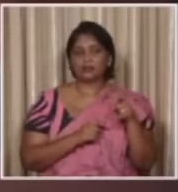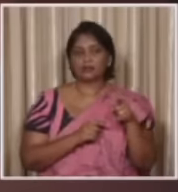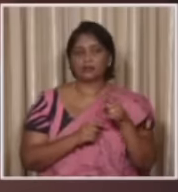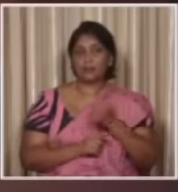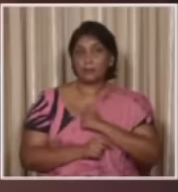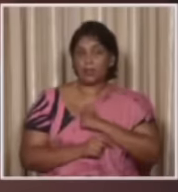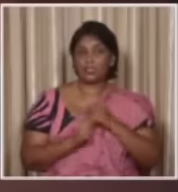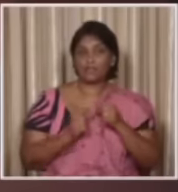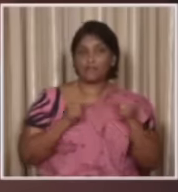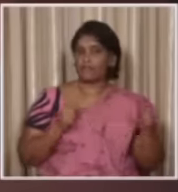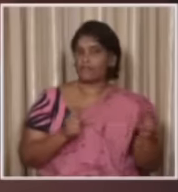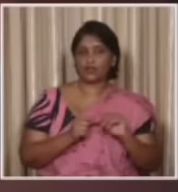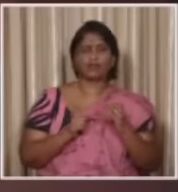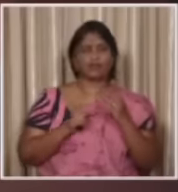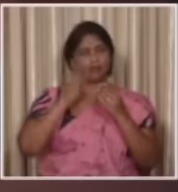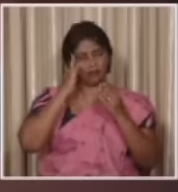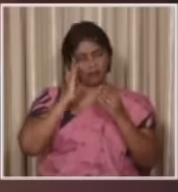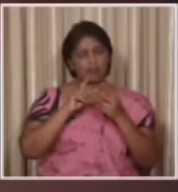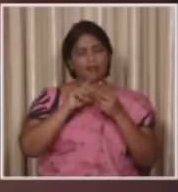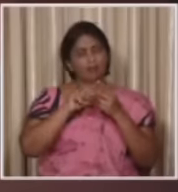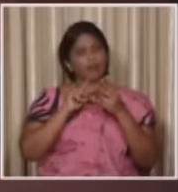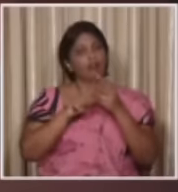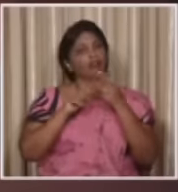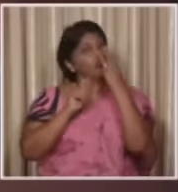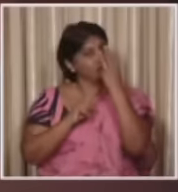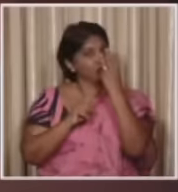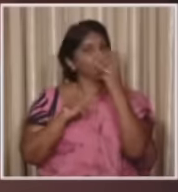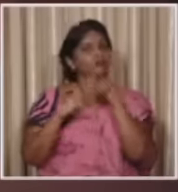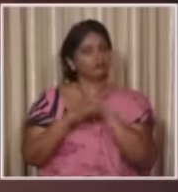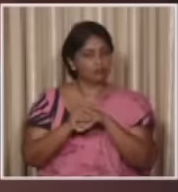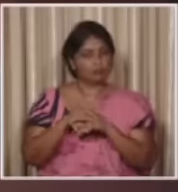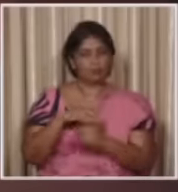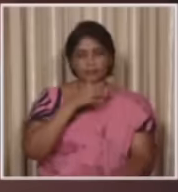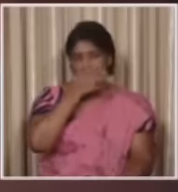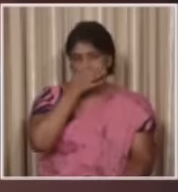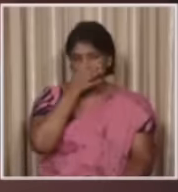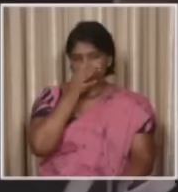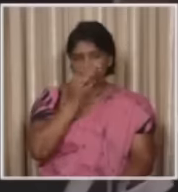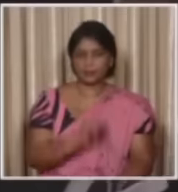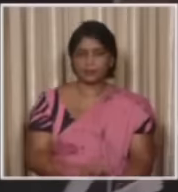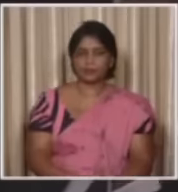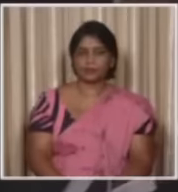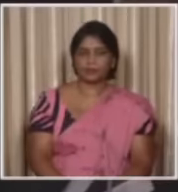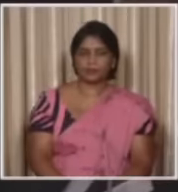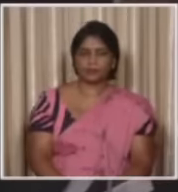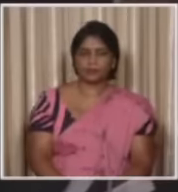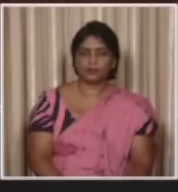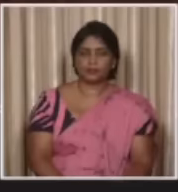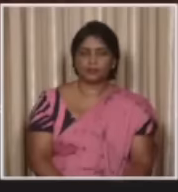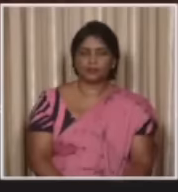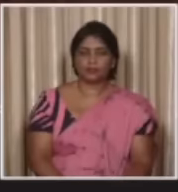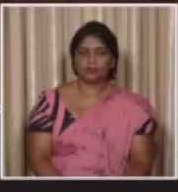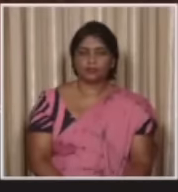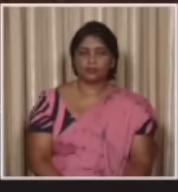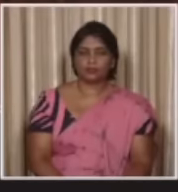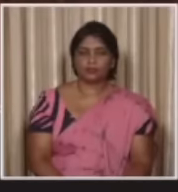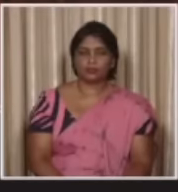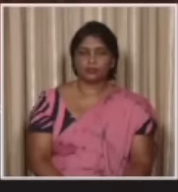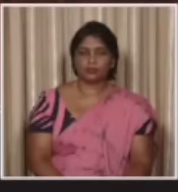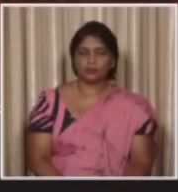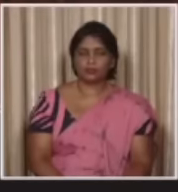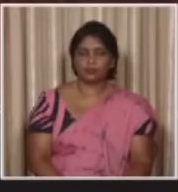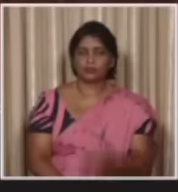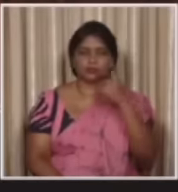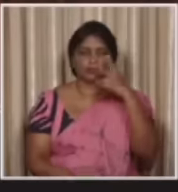පක්ෂය විරුද්ධයි නෙමෙයි සාමාන්‍ය සම්ප්‍රදාය අර කරුණු තුනම තියෙන එක. හරි. ලංචා මන්තම කතානායකතුමනි